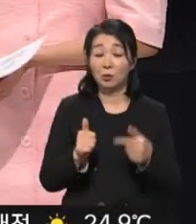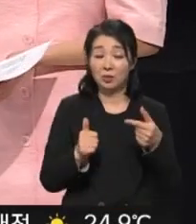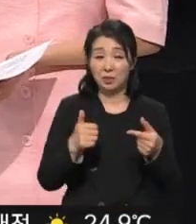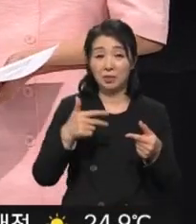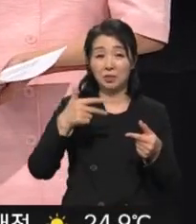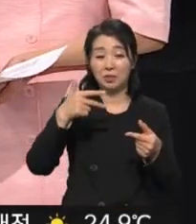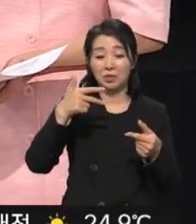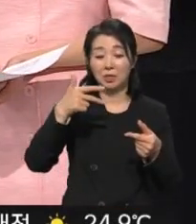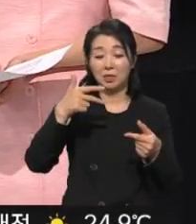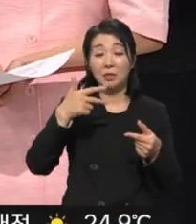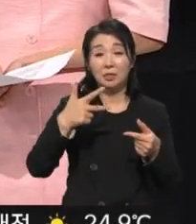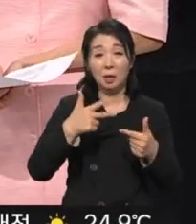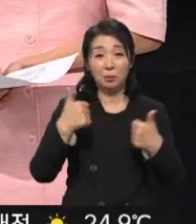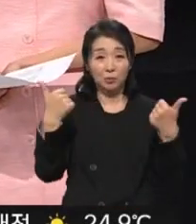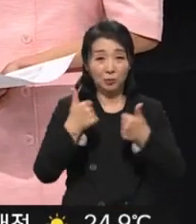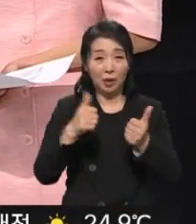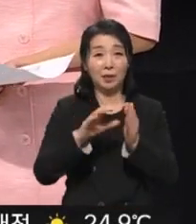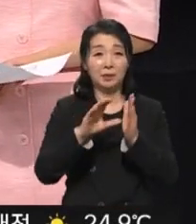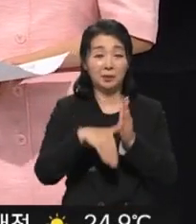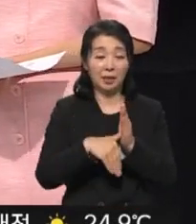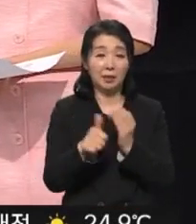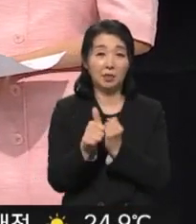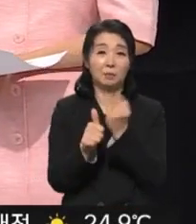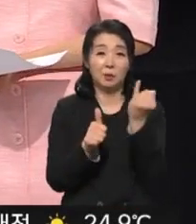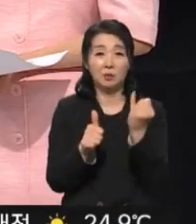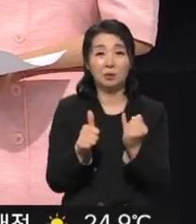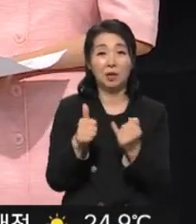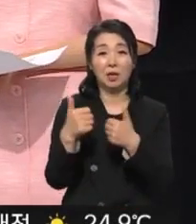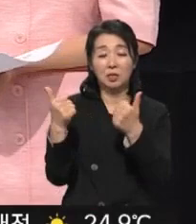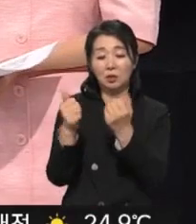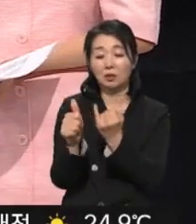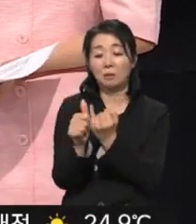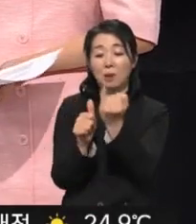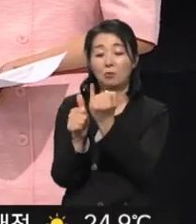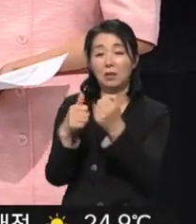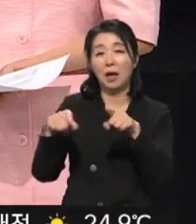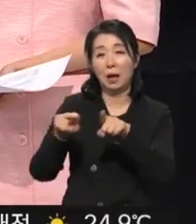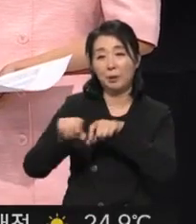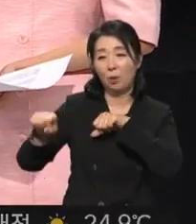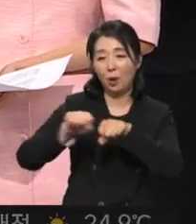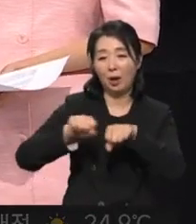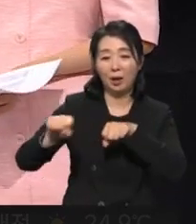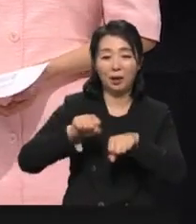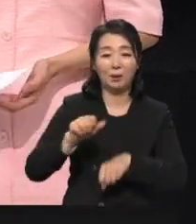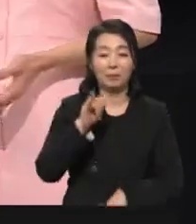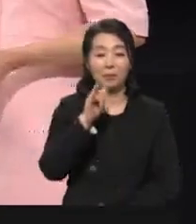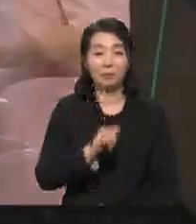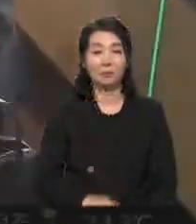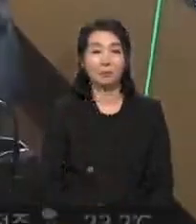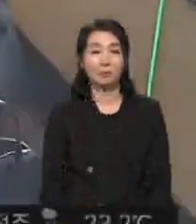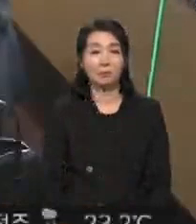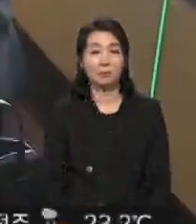G7 정상회의 참석 기간 중 김 여사는 여러 정상 배우자 일정을 소화해서 눈길을 끌었습니다.